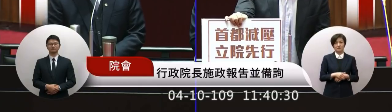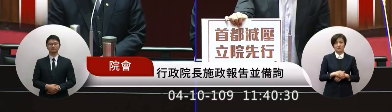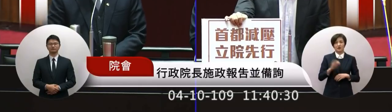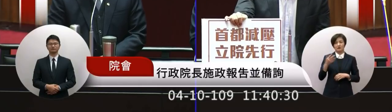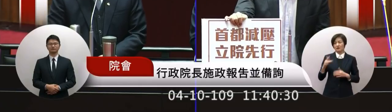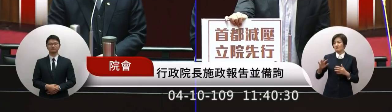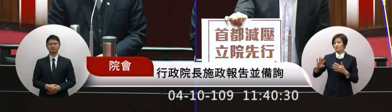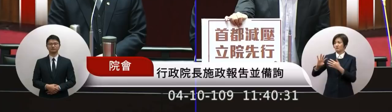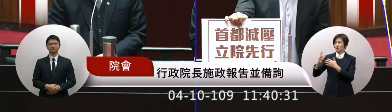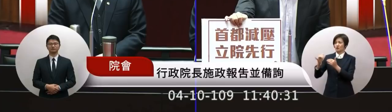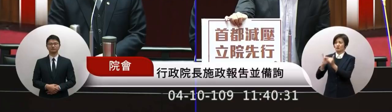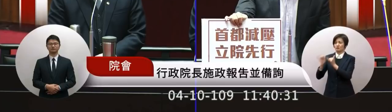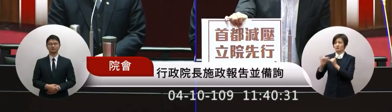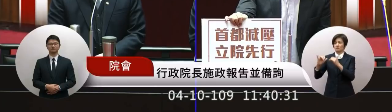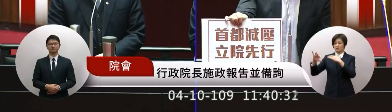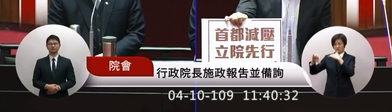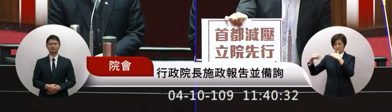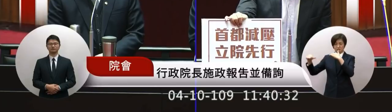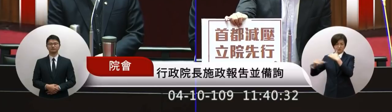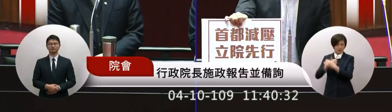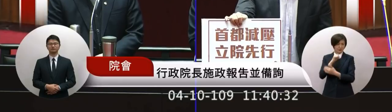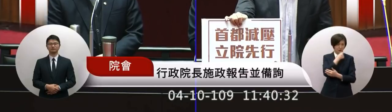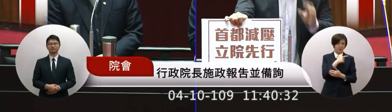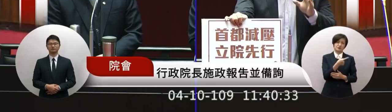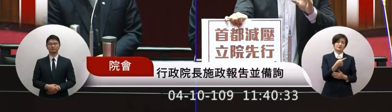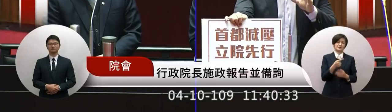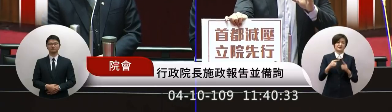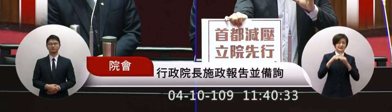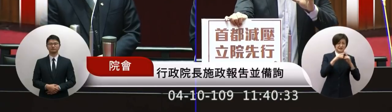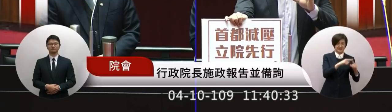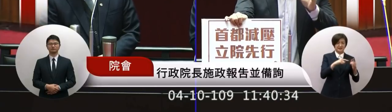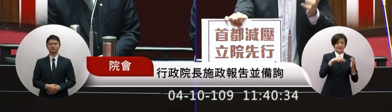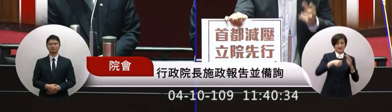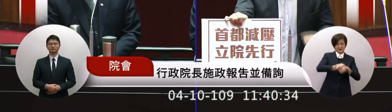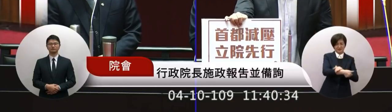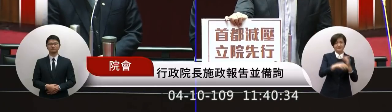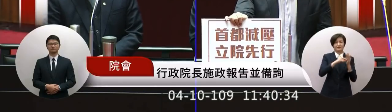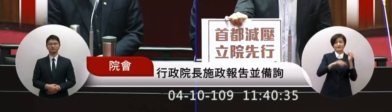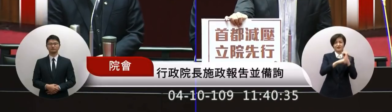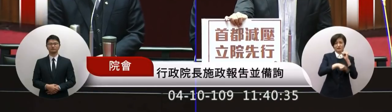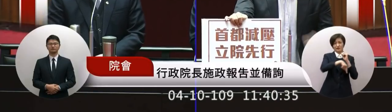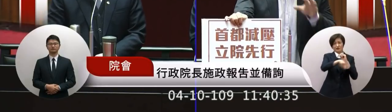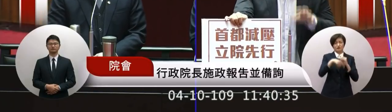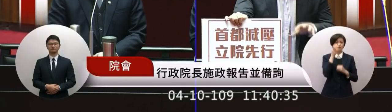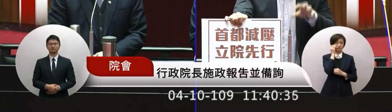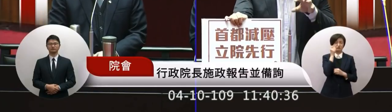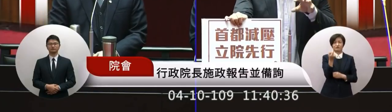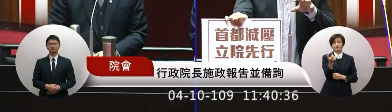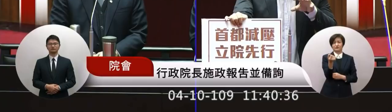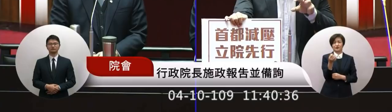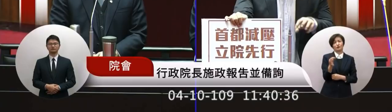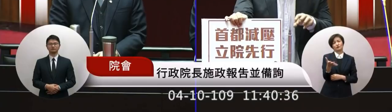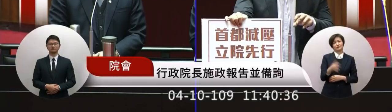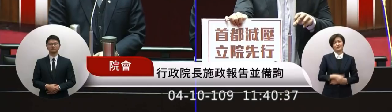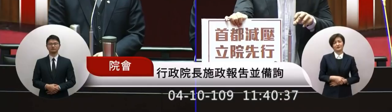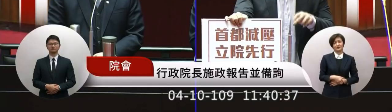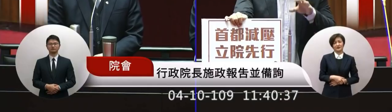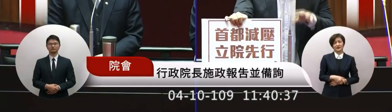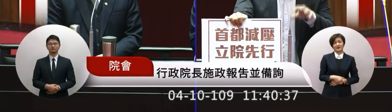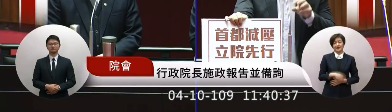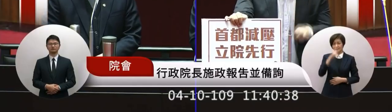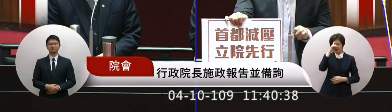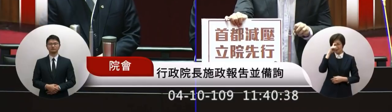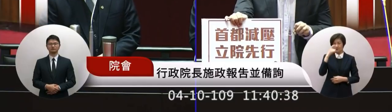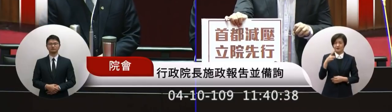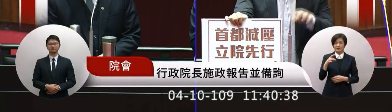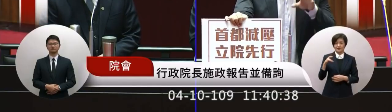少来这个立法院观光啦，所以是不是会当用一个以台湾主体？以台